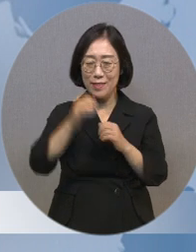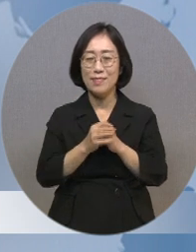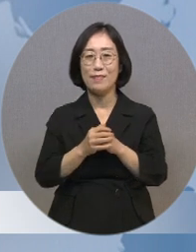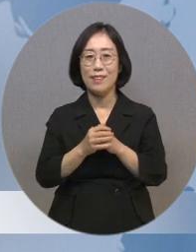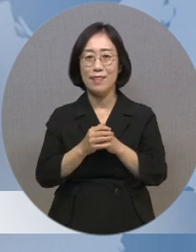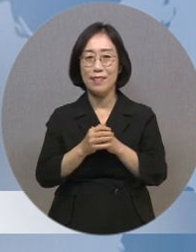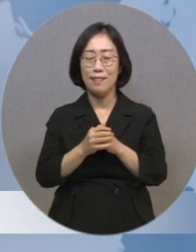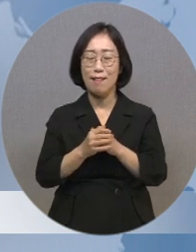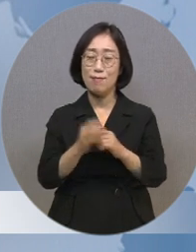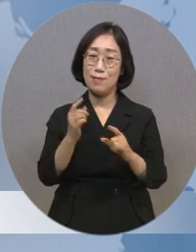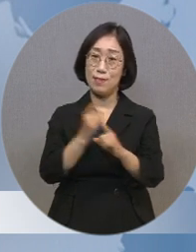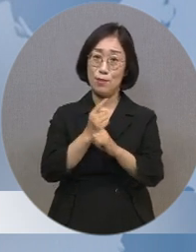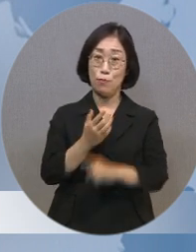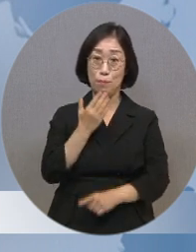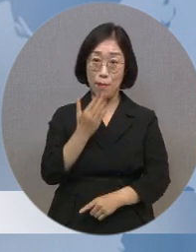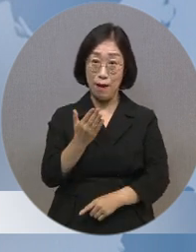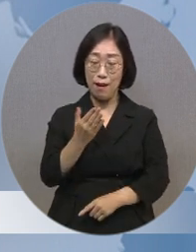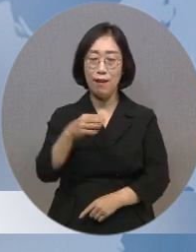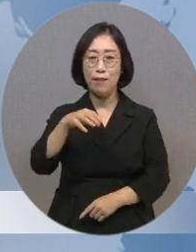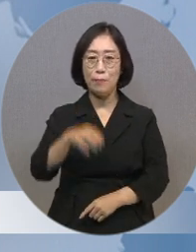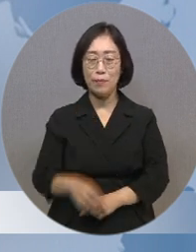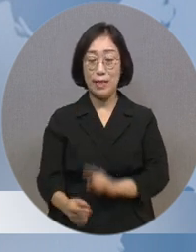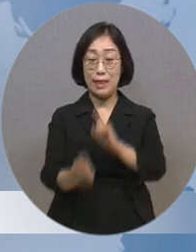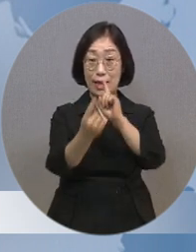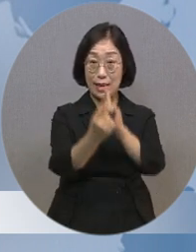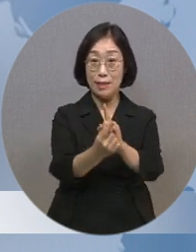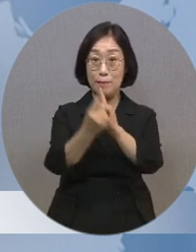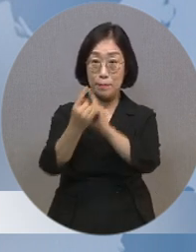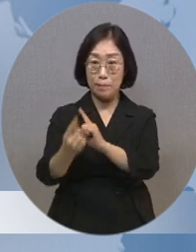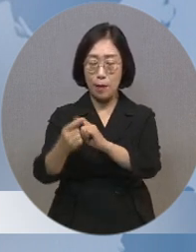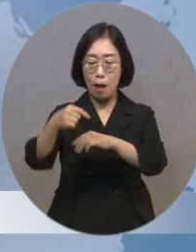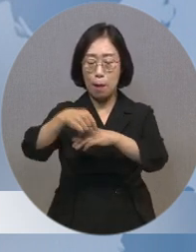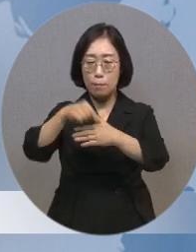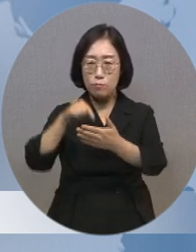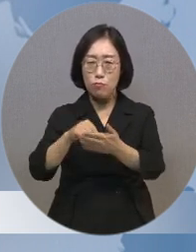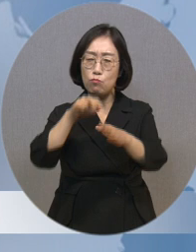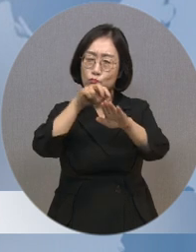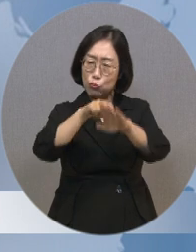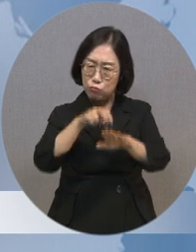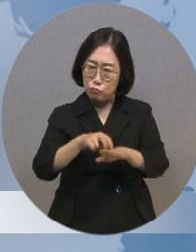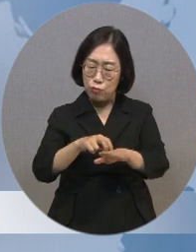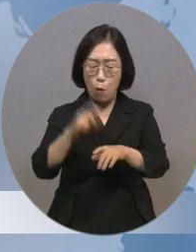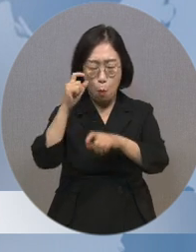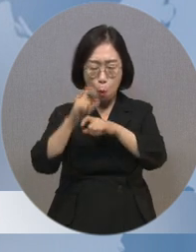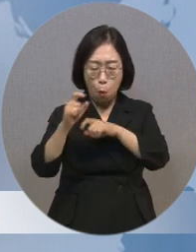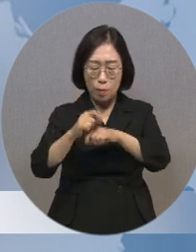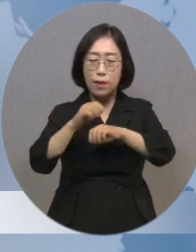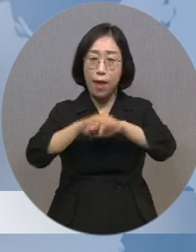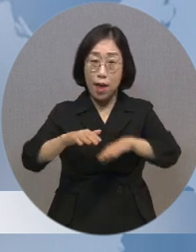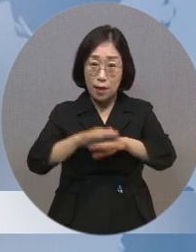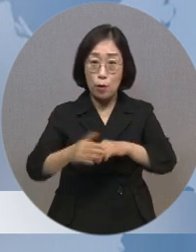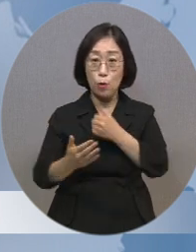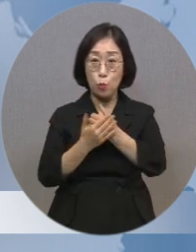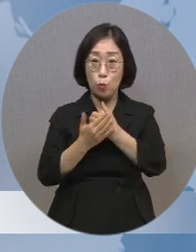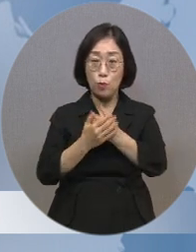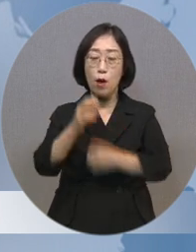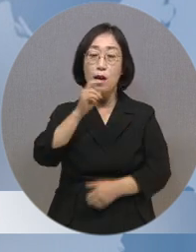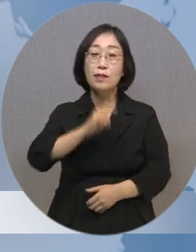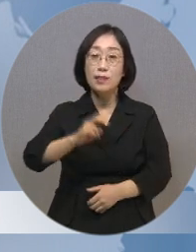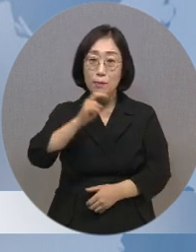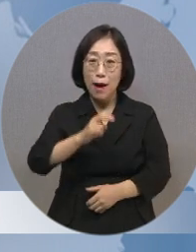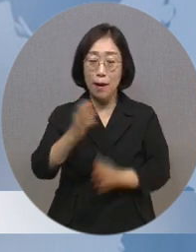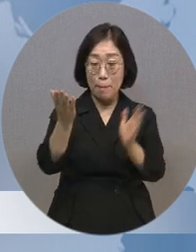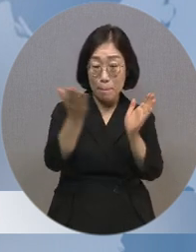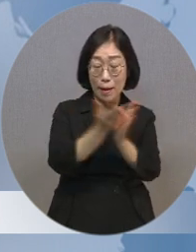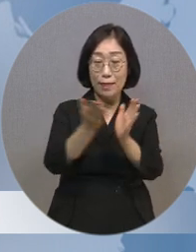있을 것 같은데요. 1대1 상담을 통해 감정을 들여다보고 고민을 해소해줄 수 있는 음악으로 맞춤형 공연이